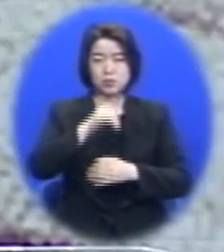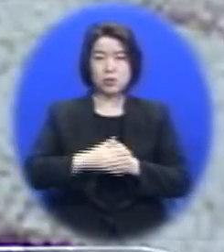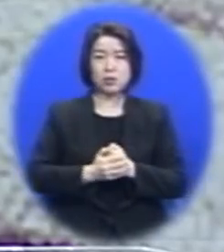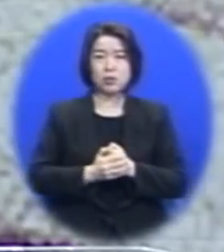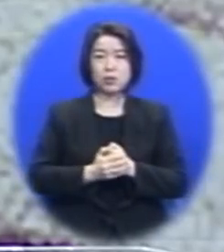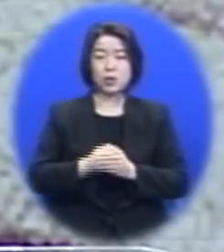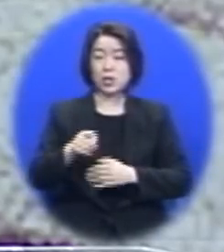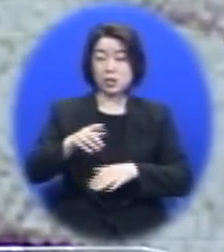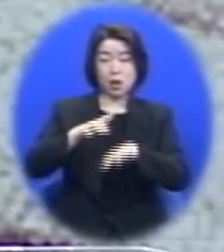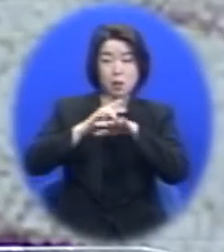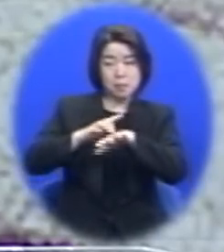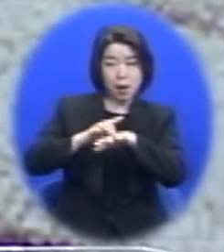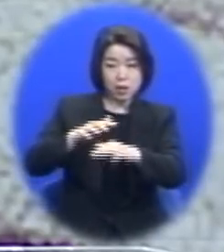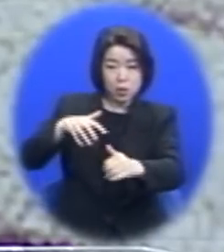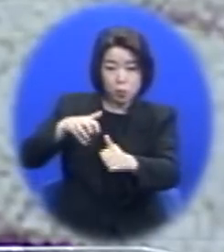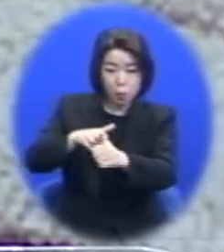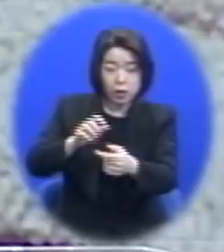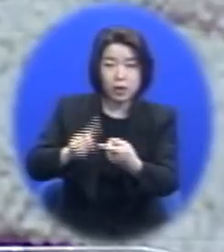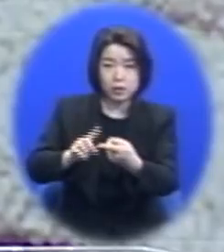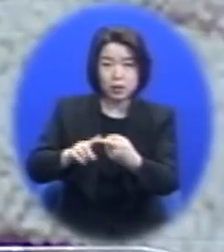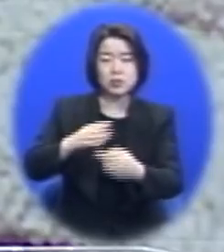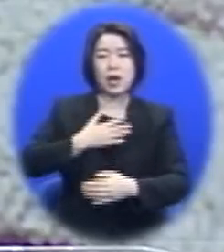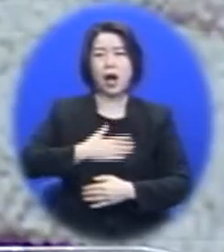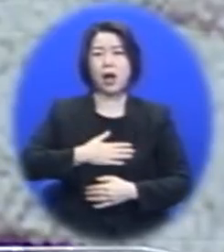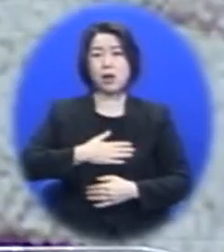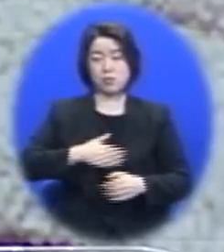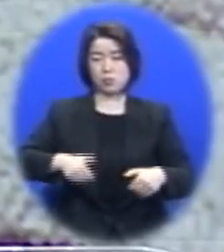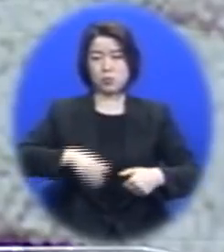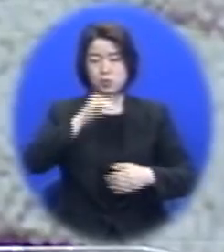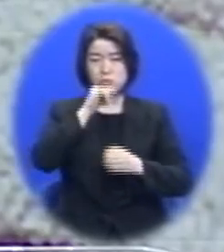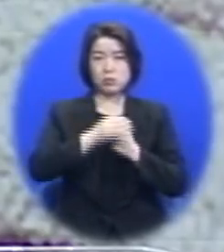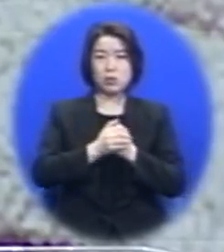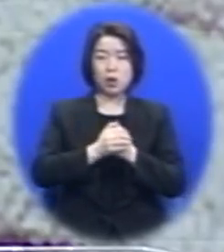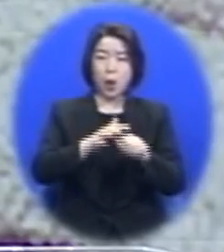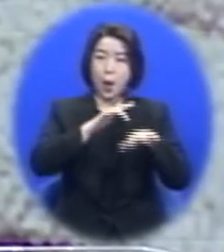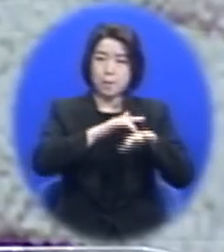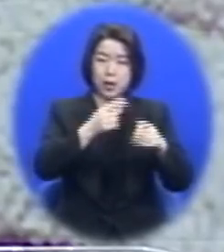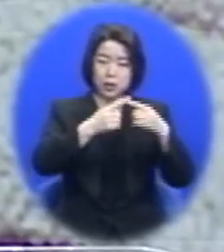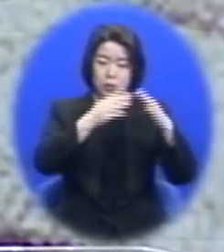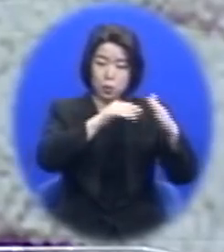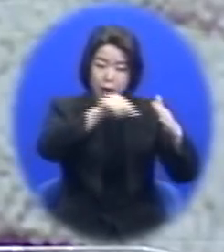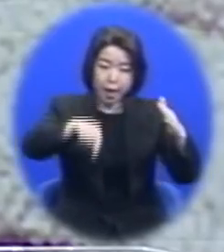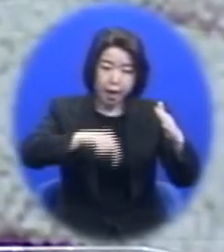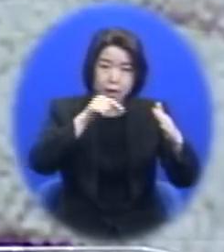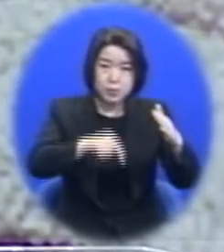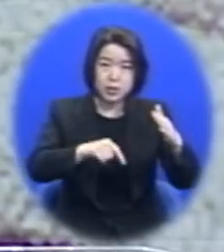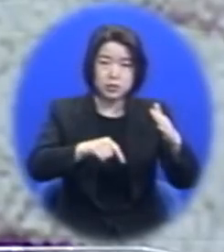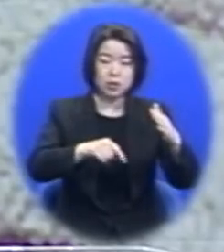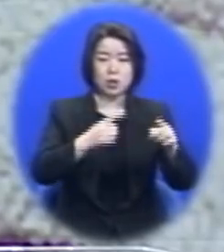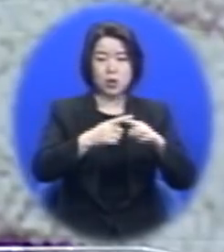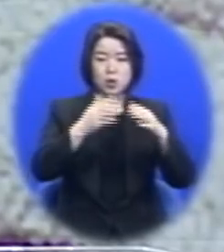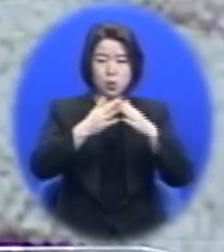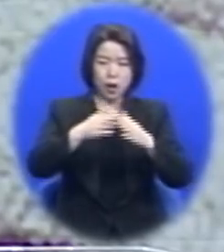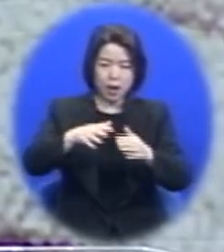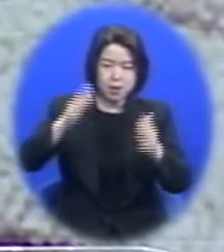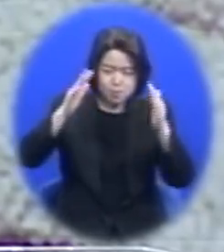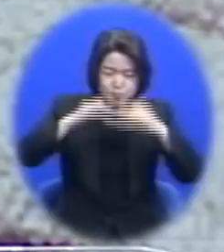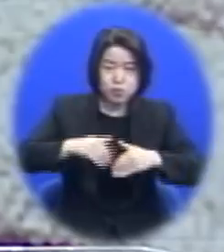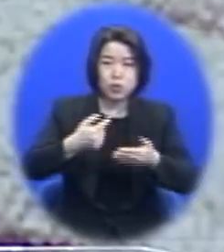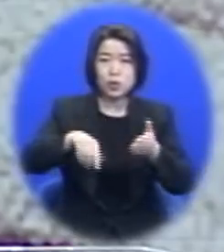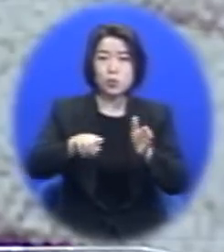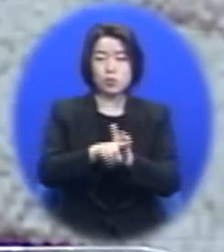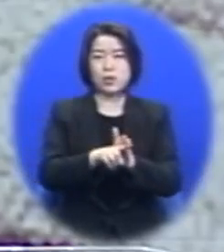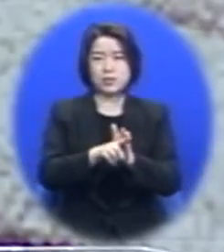공격 인 것도 알아야 됩니다 마귀는 교외 내부에서 교회를 무너뜨리려고 합니다 이 란을